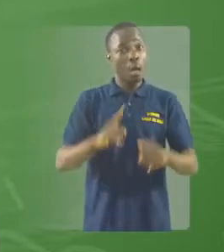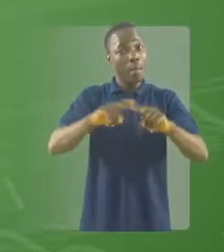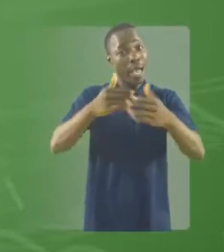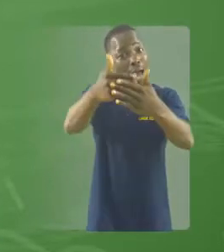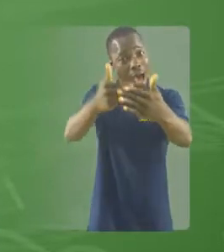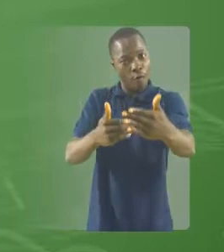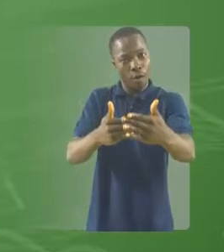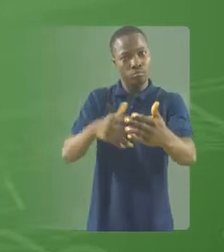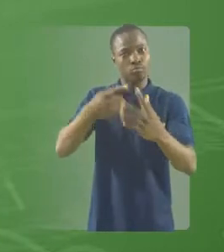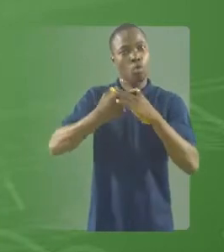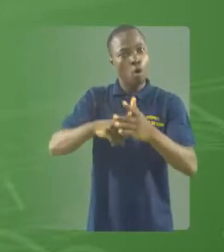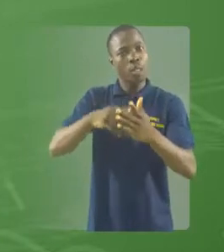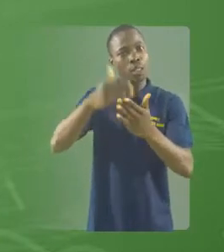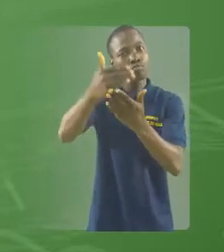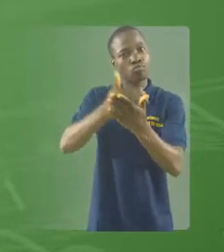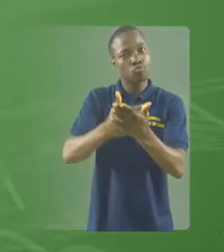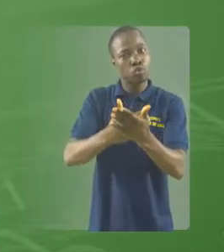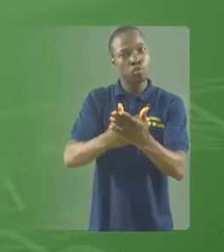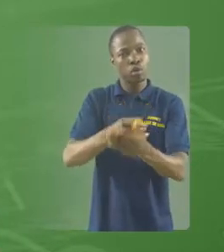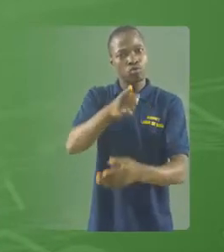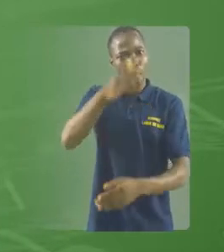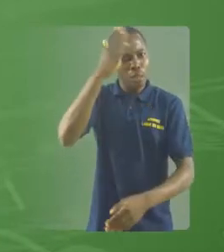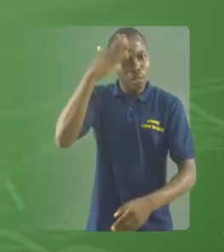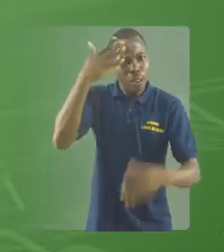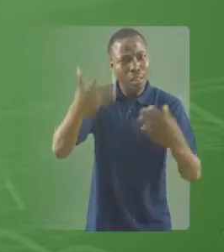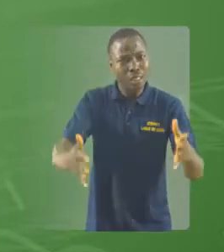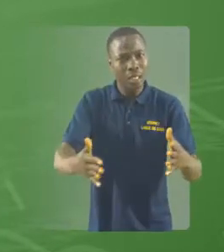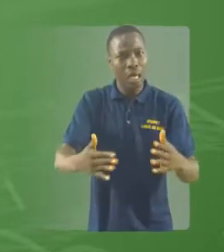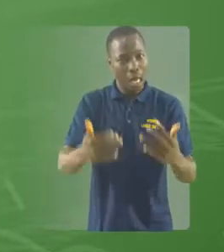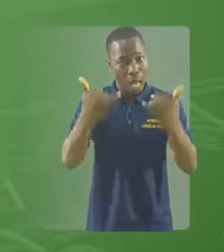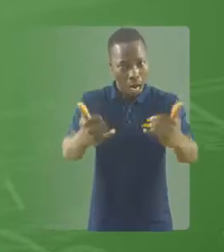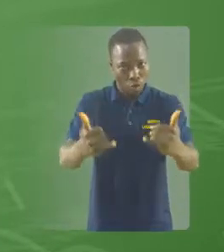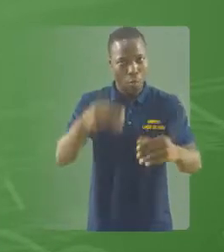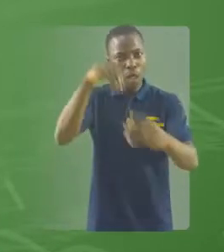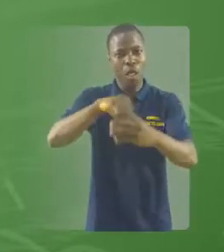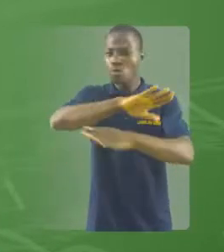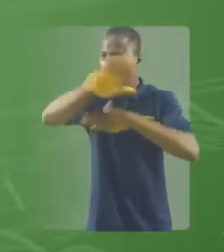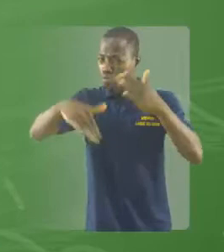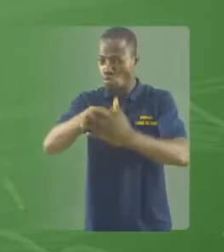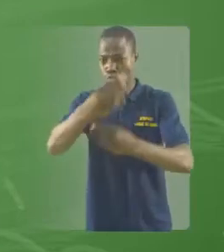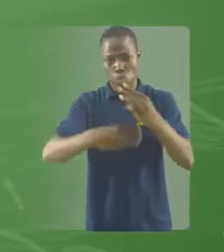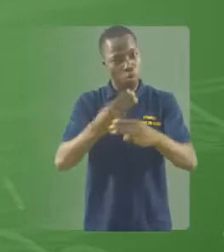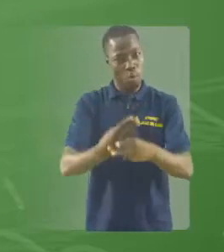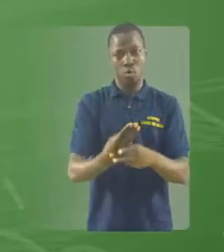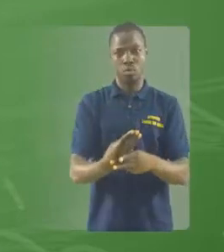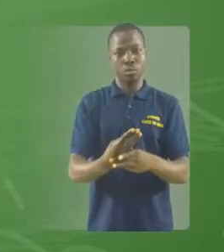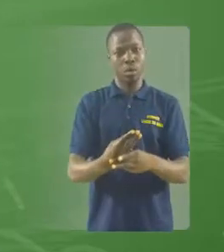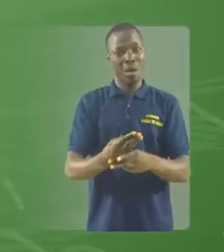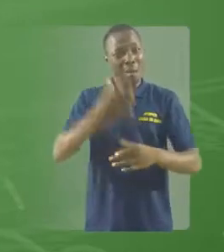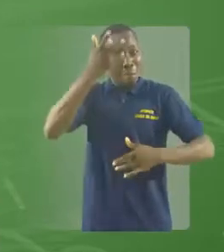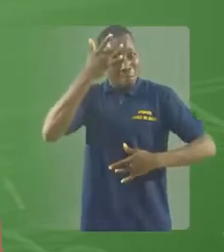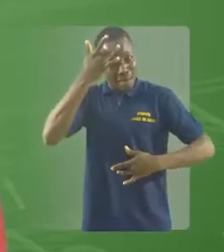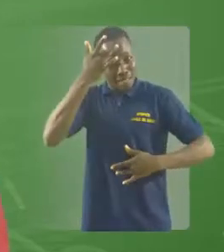avant, il faut noter que l'actualité en ce moment concerne le